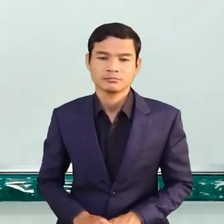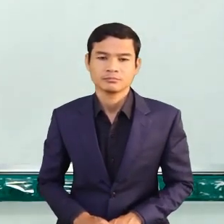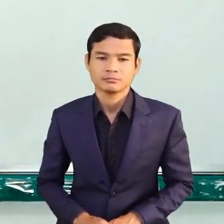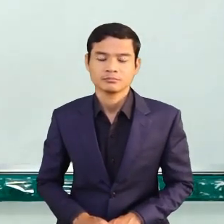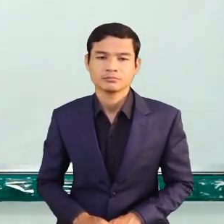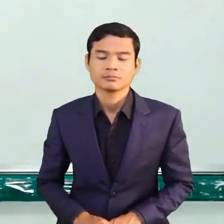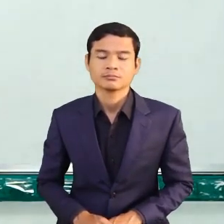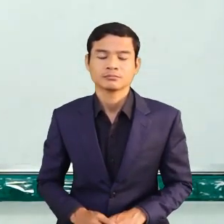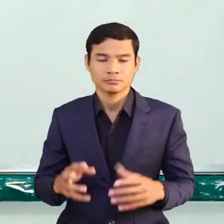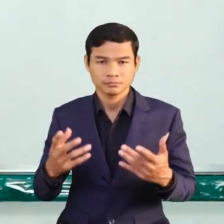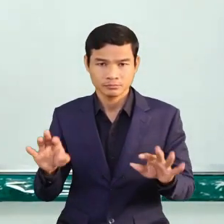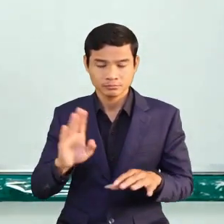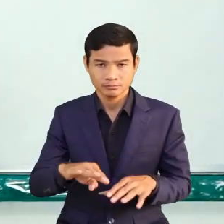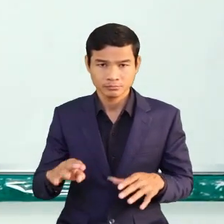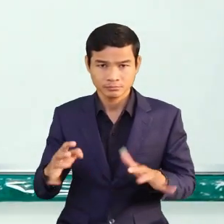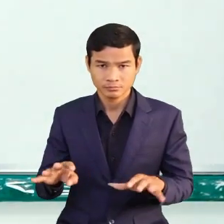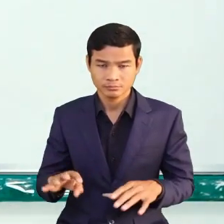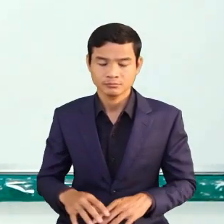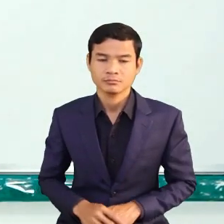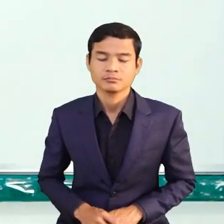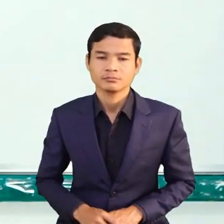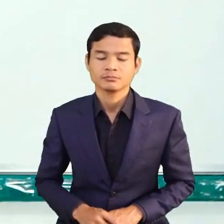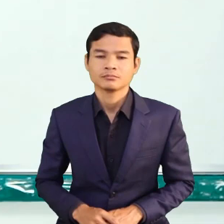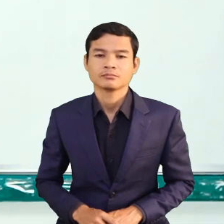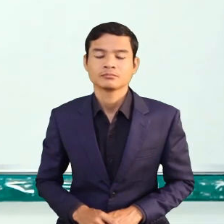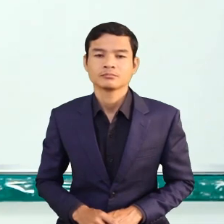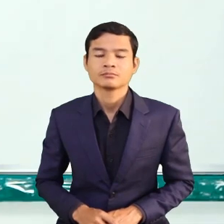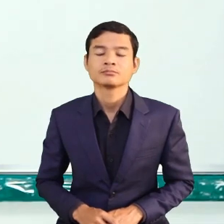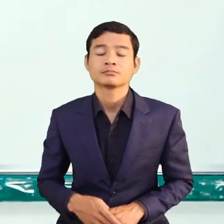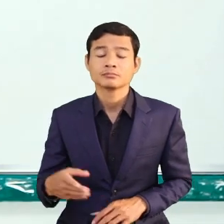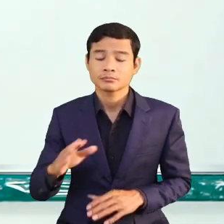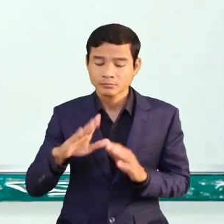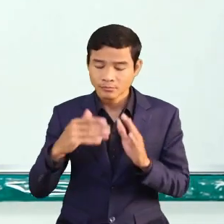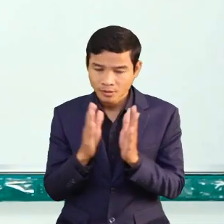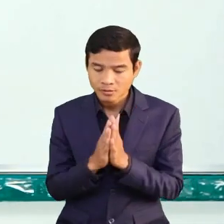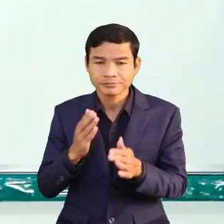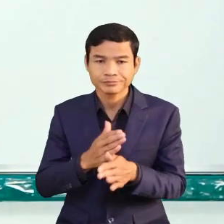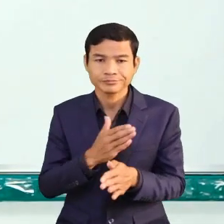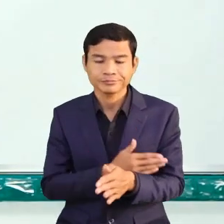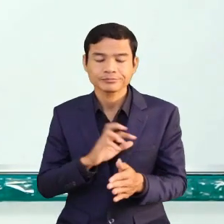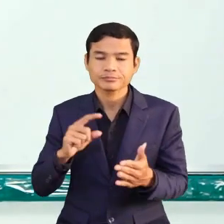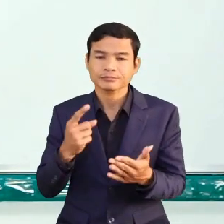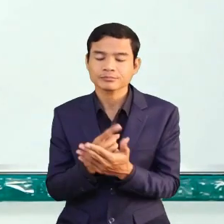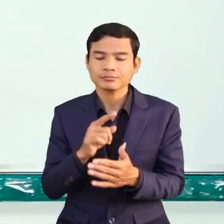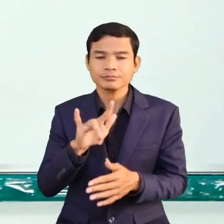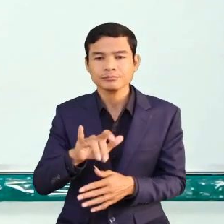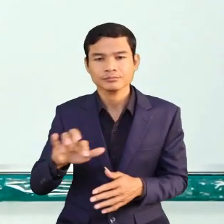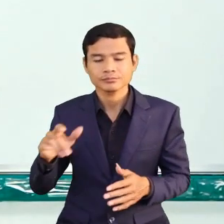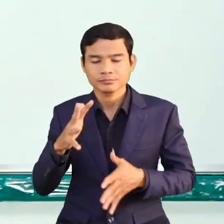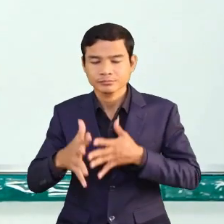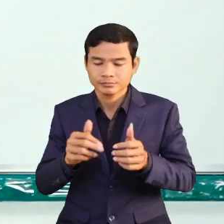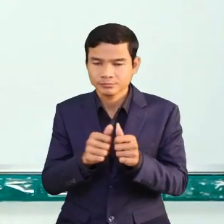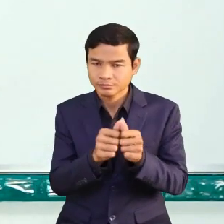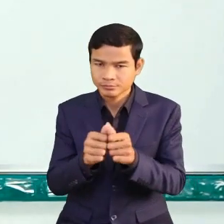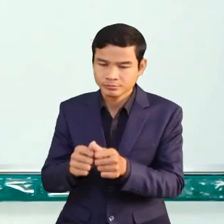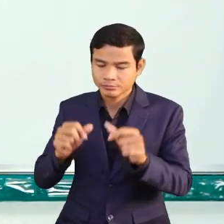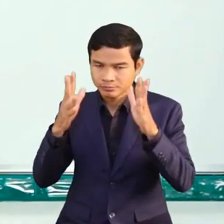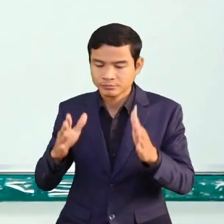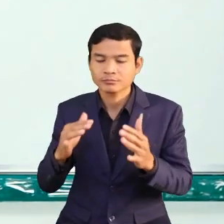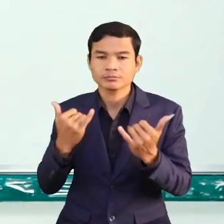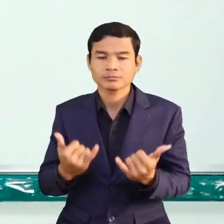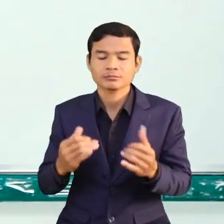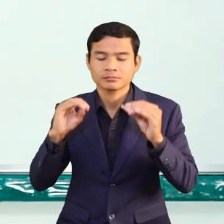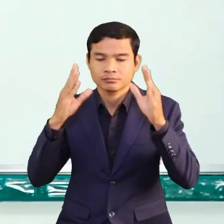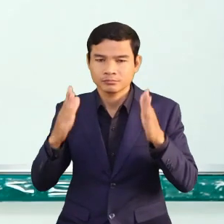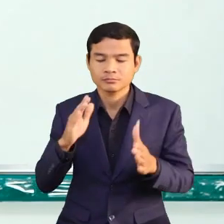តោះរួចរាល់ហើយណែចាអរគុណមុននឹងកូនកូនចូលរួមសំប្រកបអានណោះអ្នកគ្រូប្រកបឯកូនស្ដាប់សិ